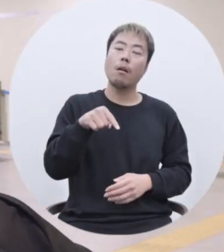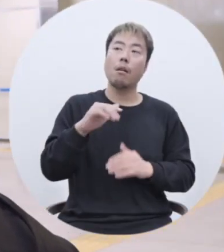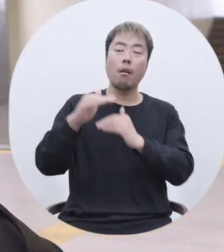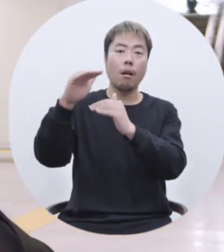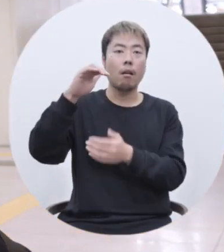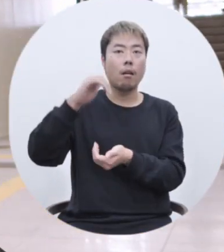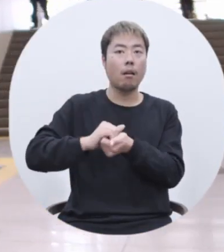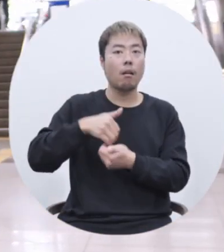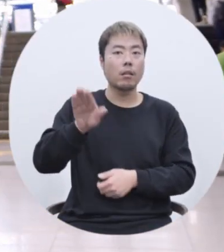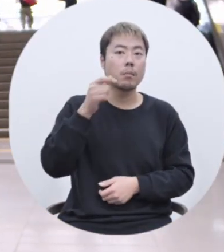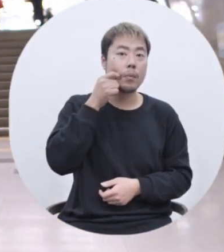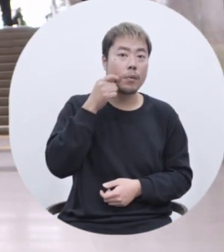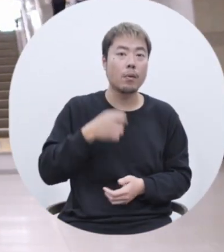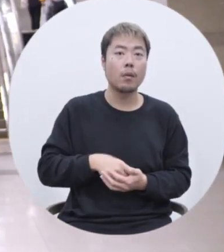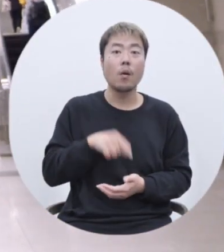여기서 갈 수가 없는데?